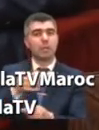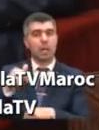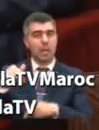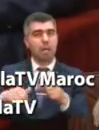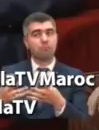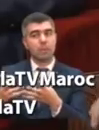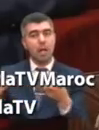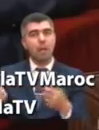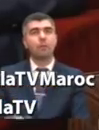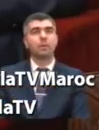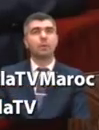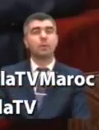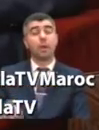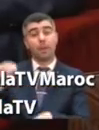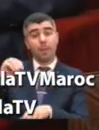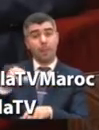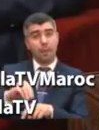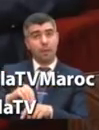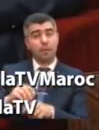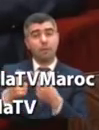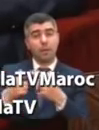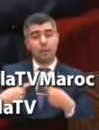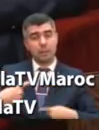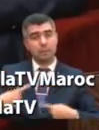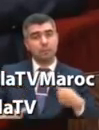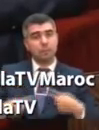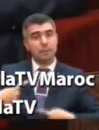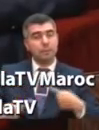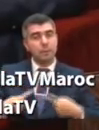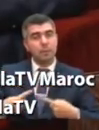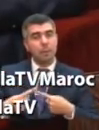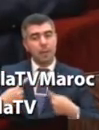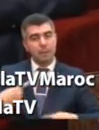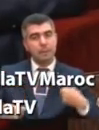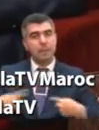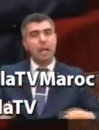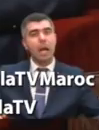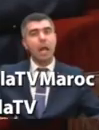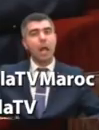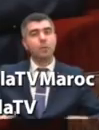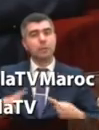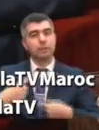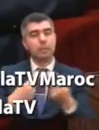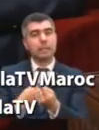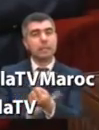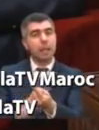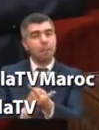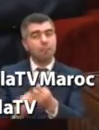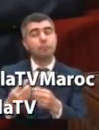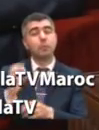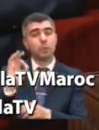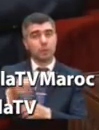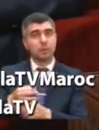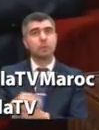هذا النظام باقتناء كذلك الخدمات الصحية لتصفية الدم 300 مليون درهم سنويا، أدوية ارتفعت من